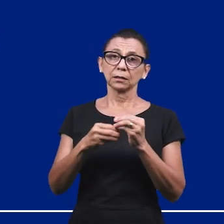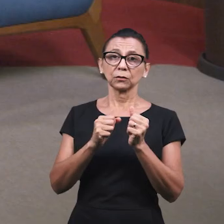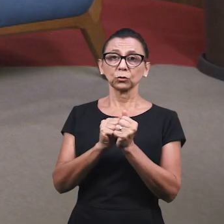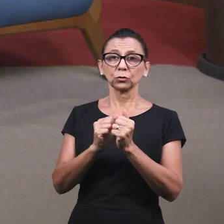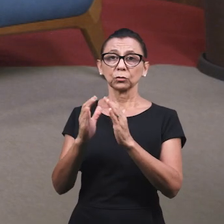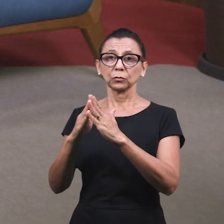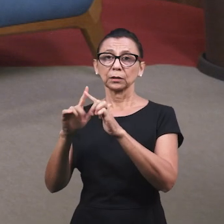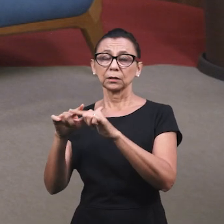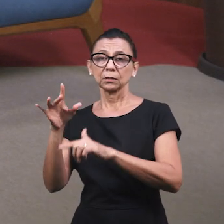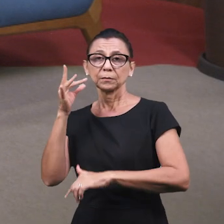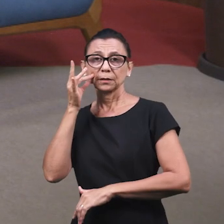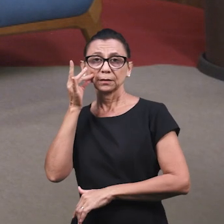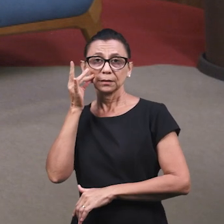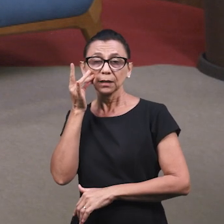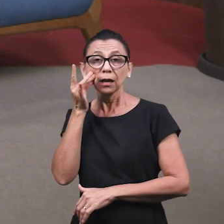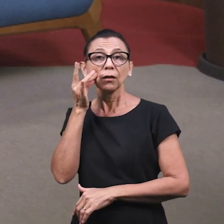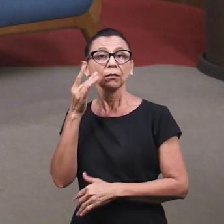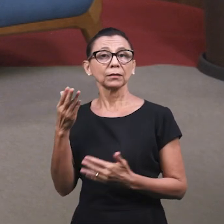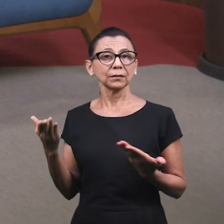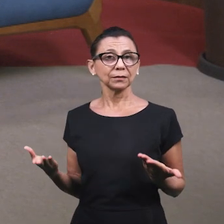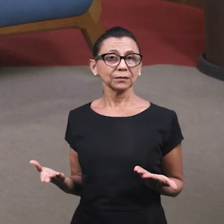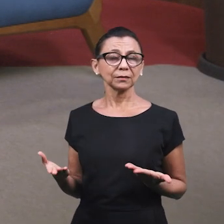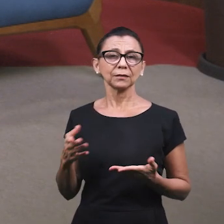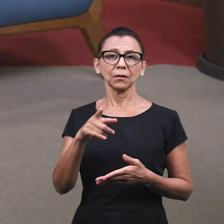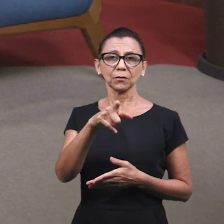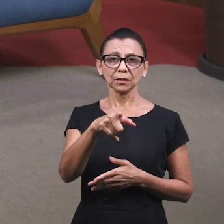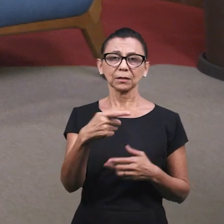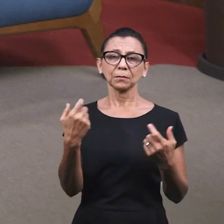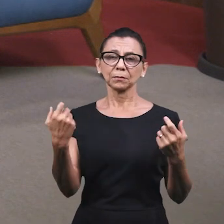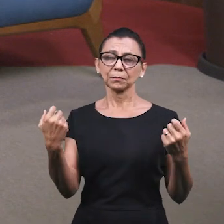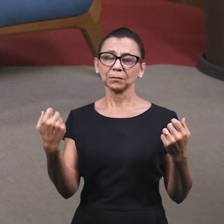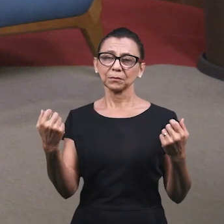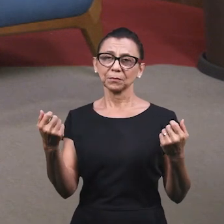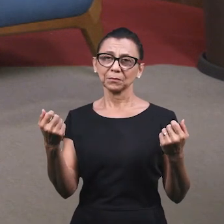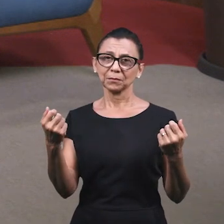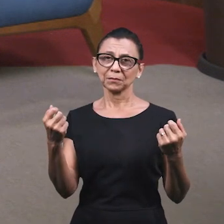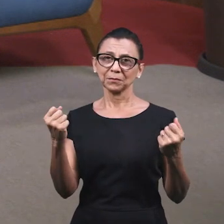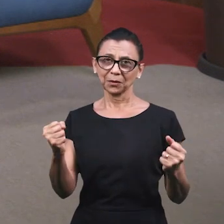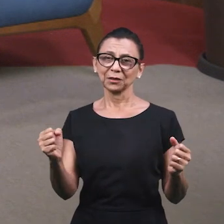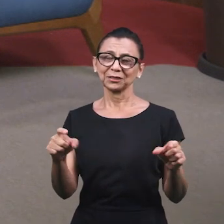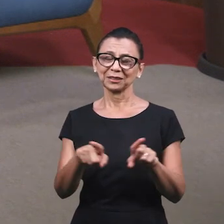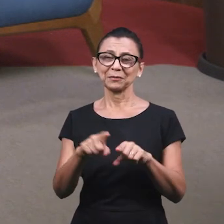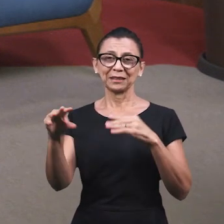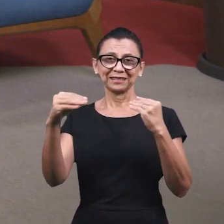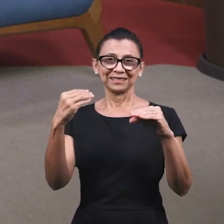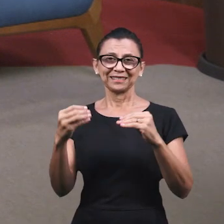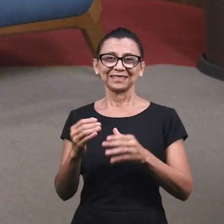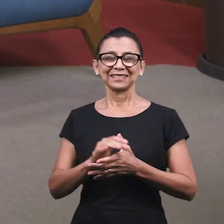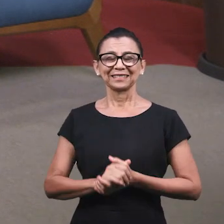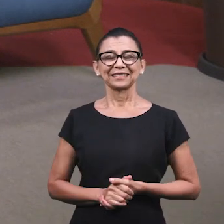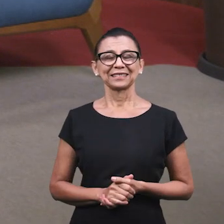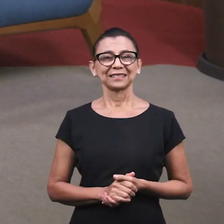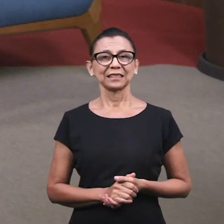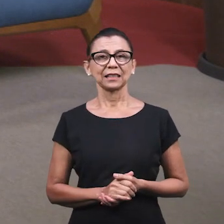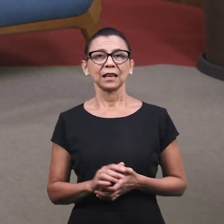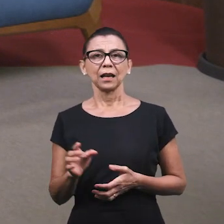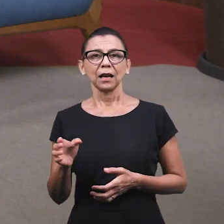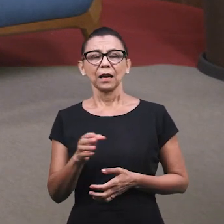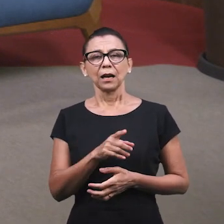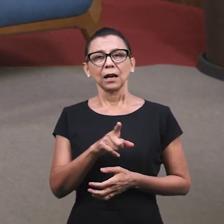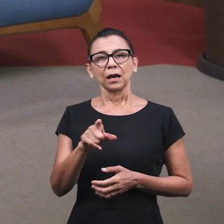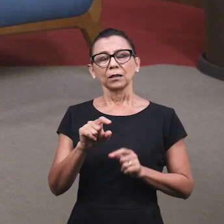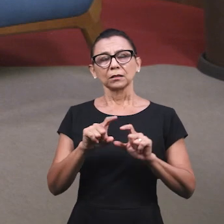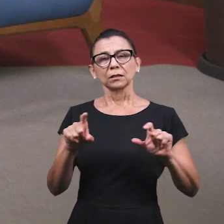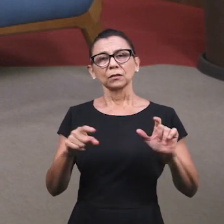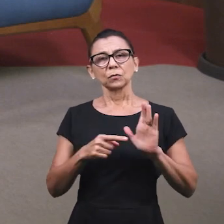églises. Donc c'est le message de Pedro Santiago de Belo Horizonte, Minas Gerais. Et nous allons si possible lire ici avec nous. Ce